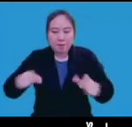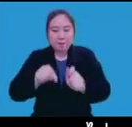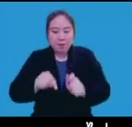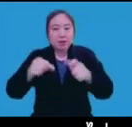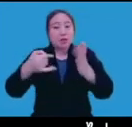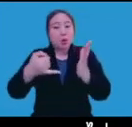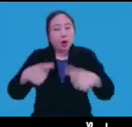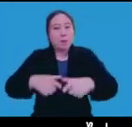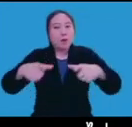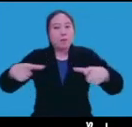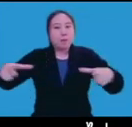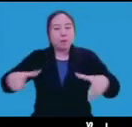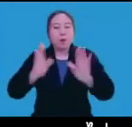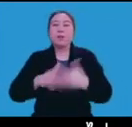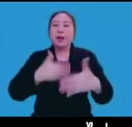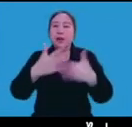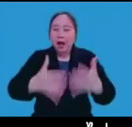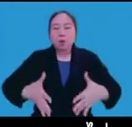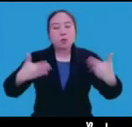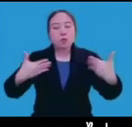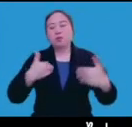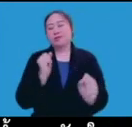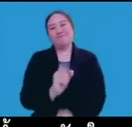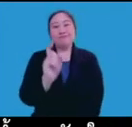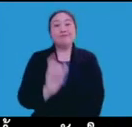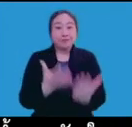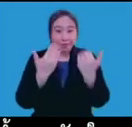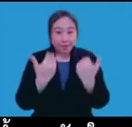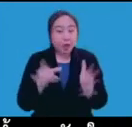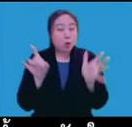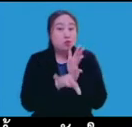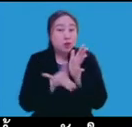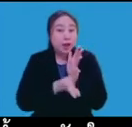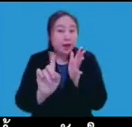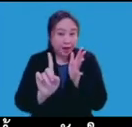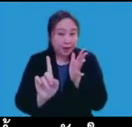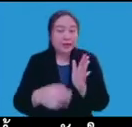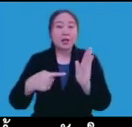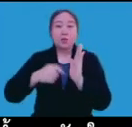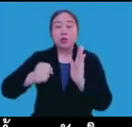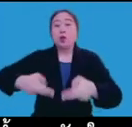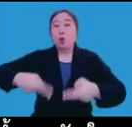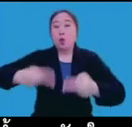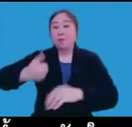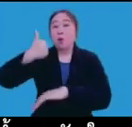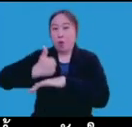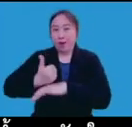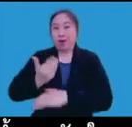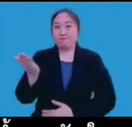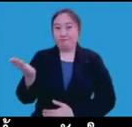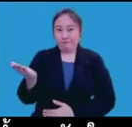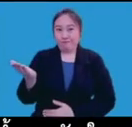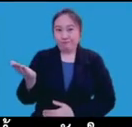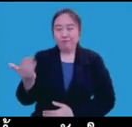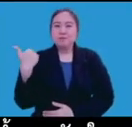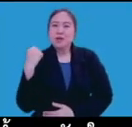ที่มีการพัฒนาคนทุกช่วงวัยแล้วก็มีความสุขได้นะครับขอปิดท้ายนะฮะด้วยท่านผู้ว่าราชการจังหวัดสมุทรสงครามนะฮะว่าท่